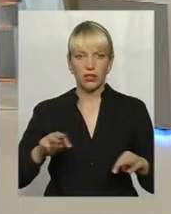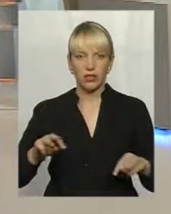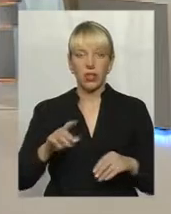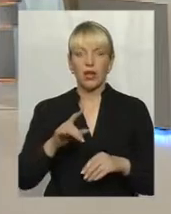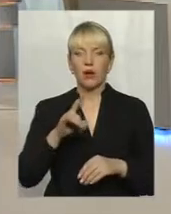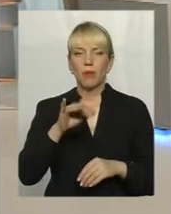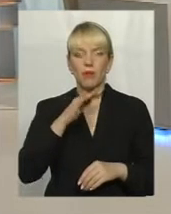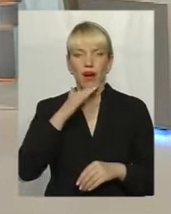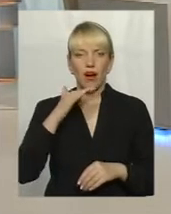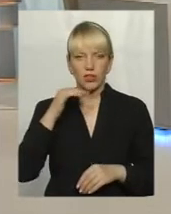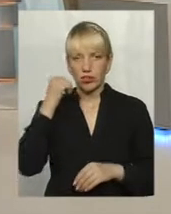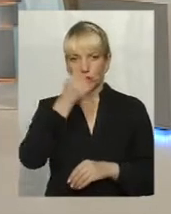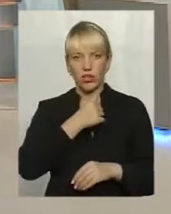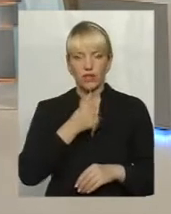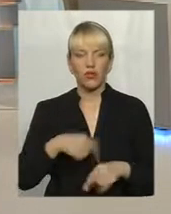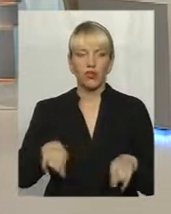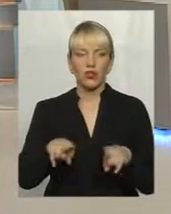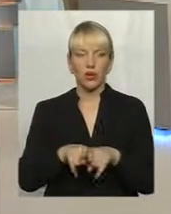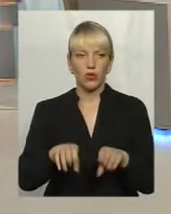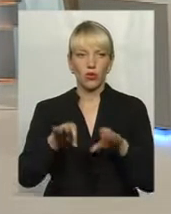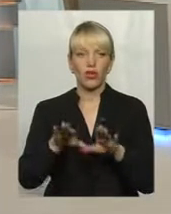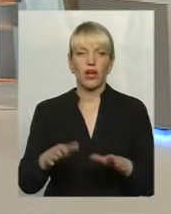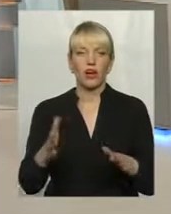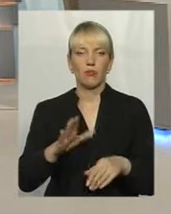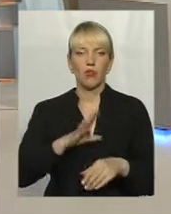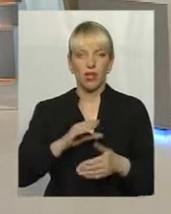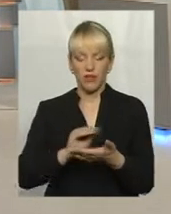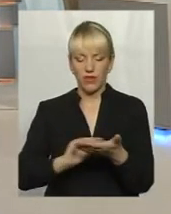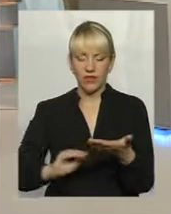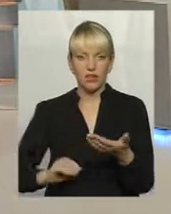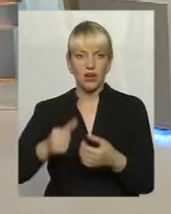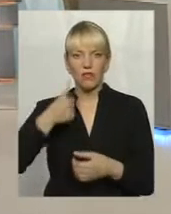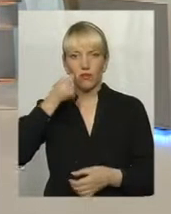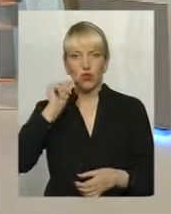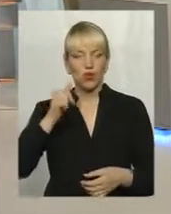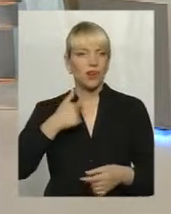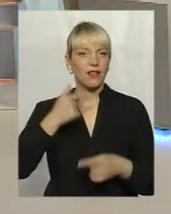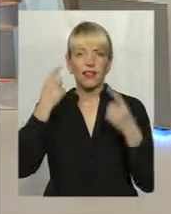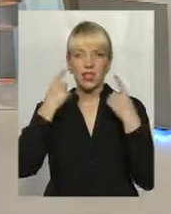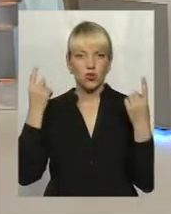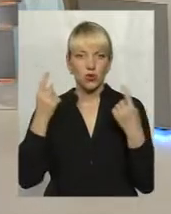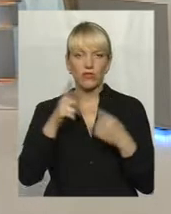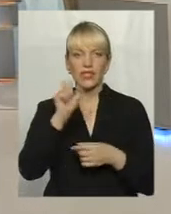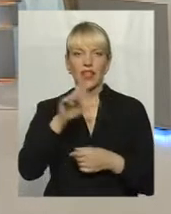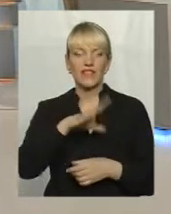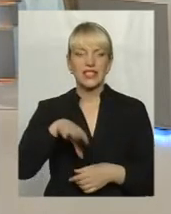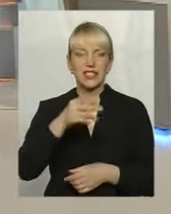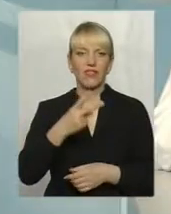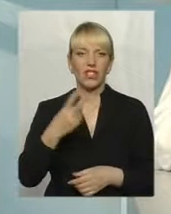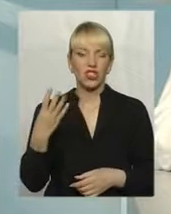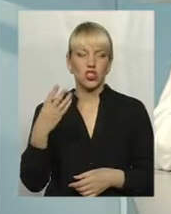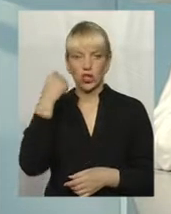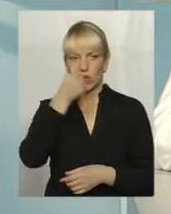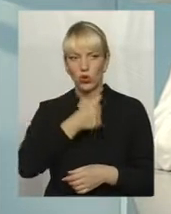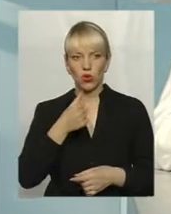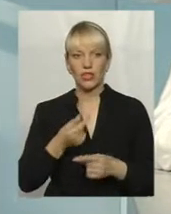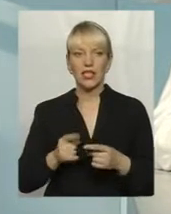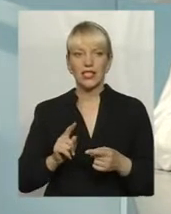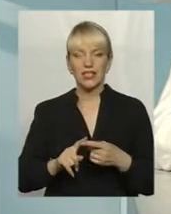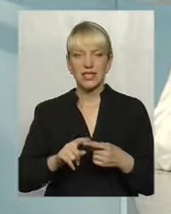років. Але такої резолюції, як була винесена вчора, я не чув за всі 24 роки існування Аграрного Союзу.